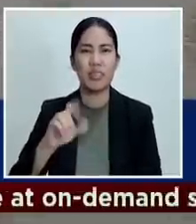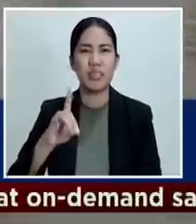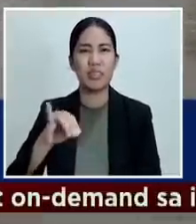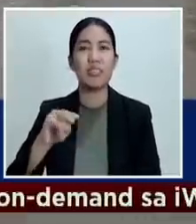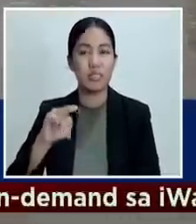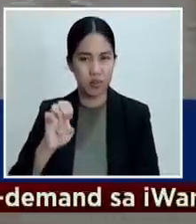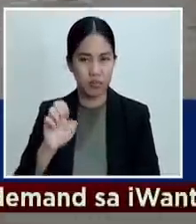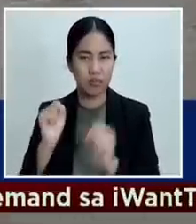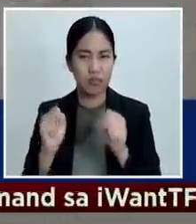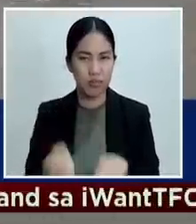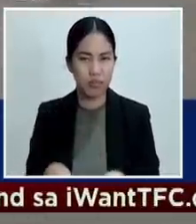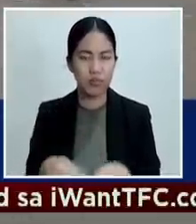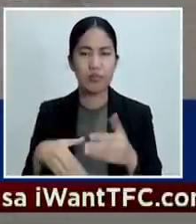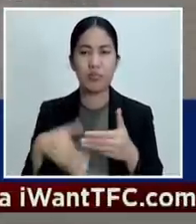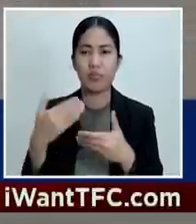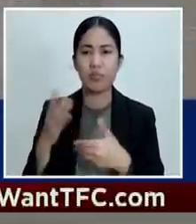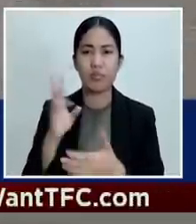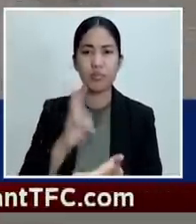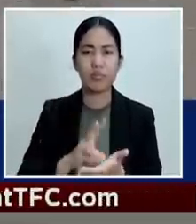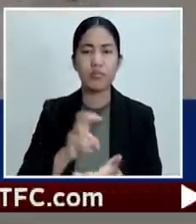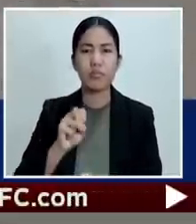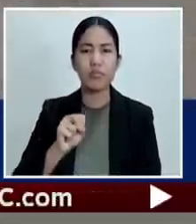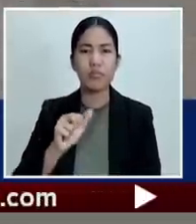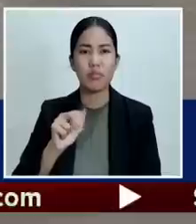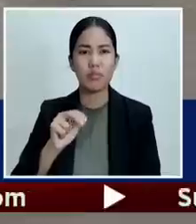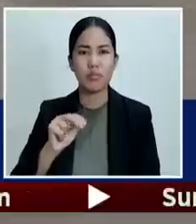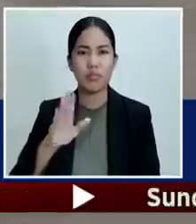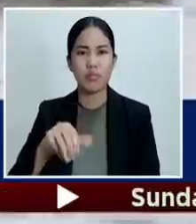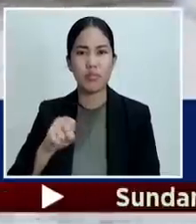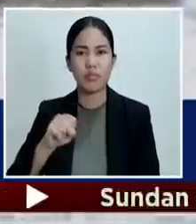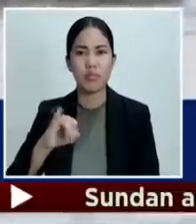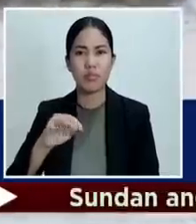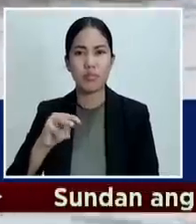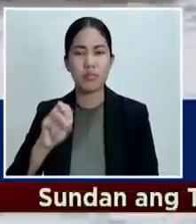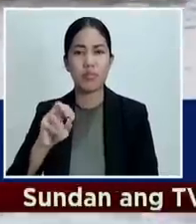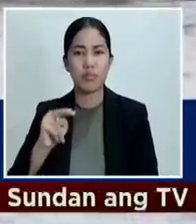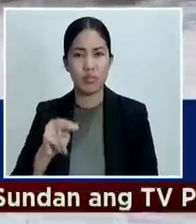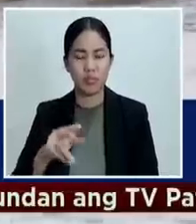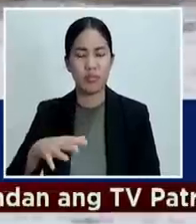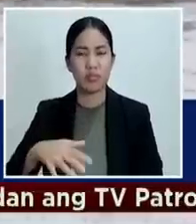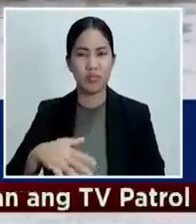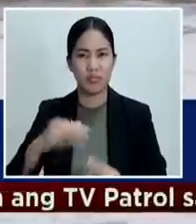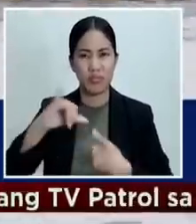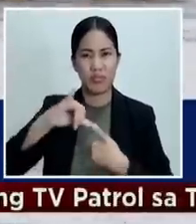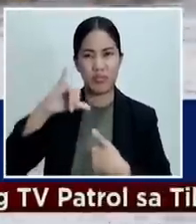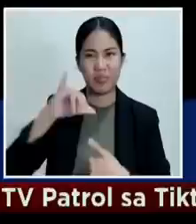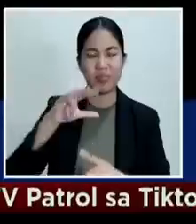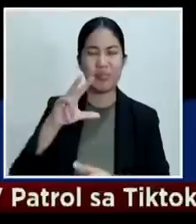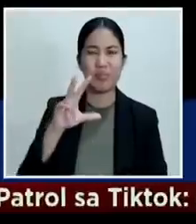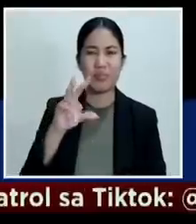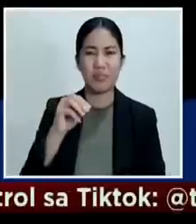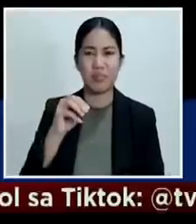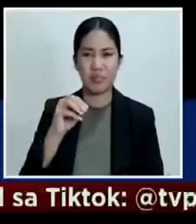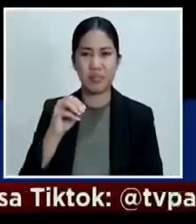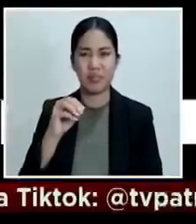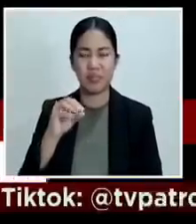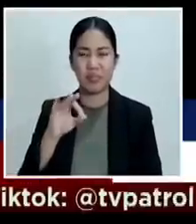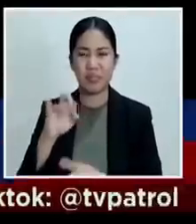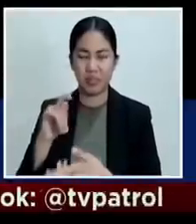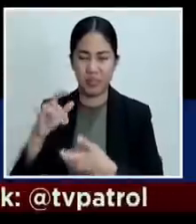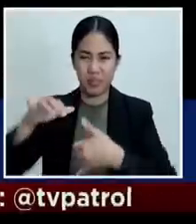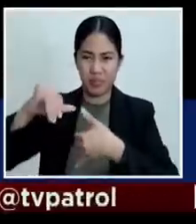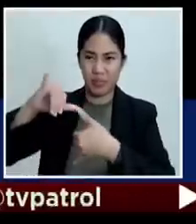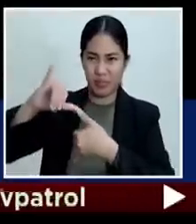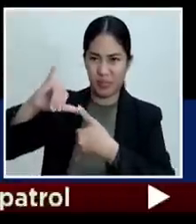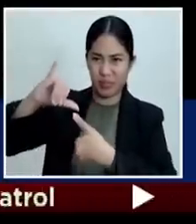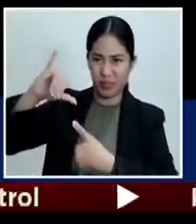sa bayan ng San Simon hanggang 3 talampakan ang taas ng tubig. May mga truck tuloy na tumirik. Tumagilid naman ang isang truck sa